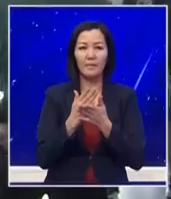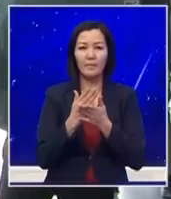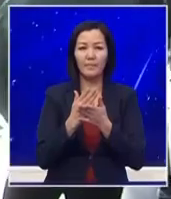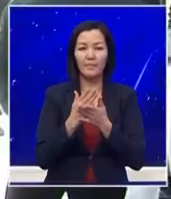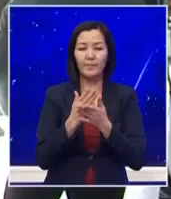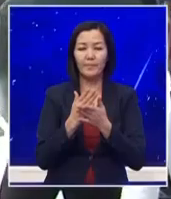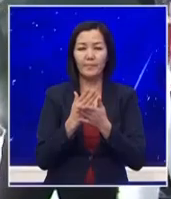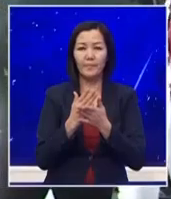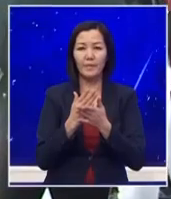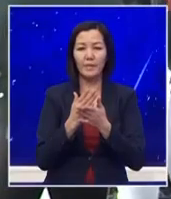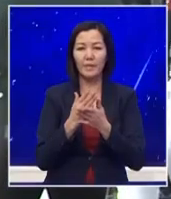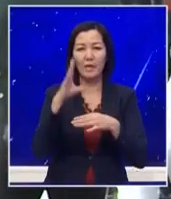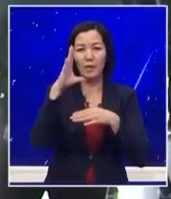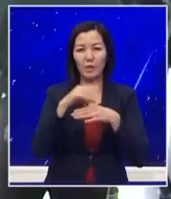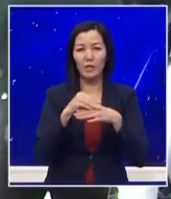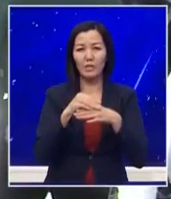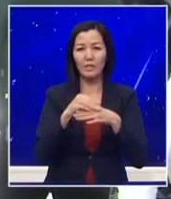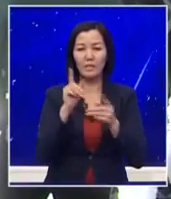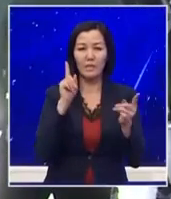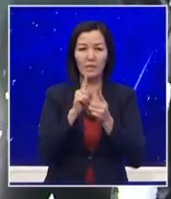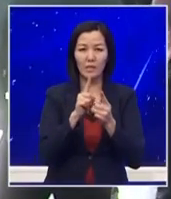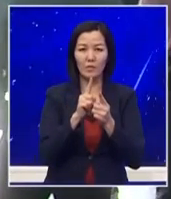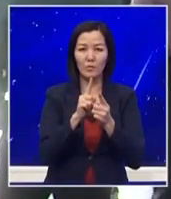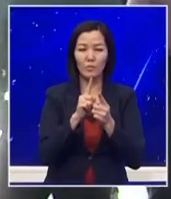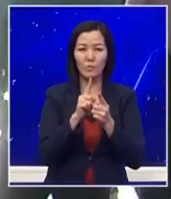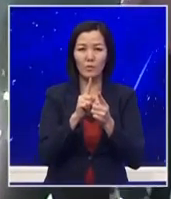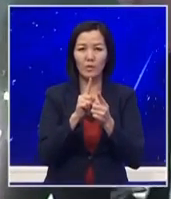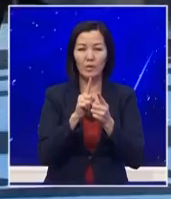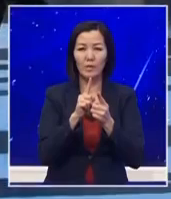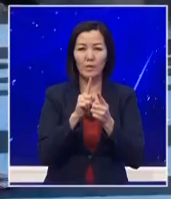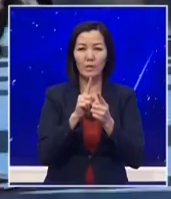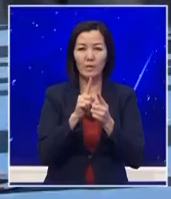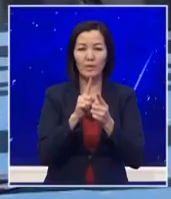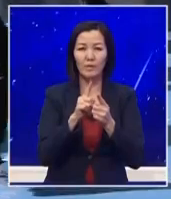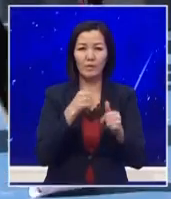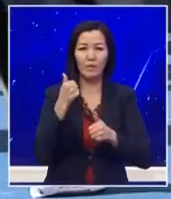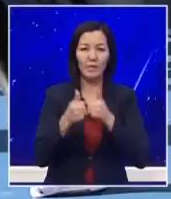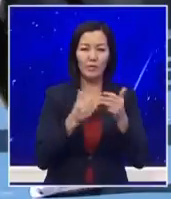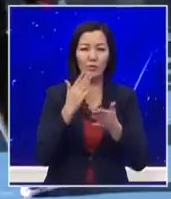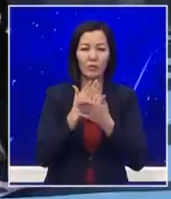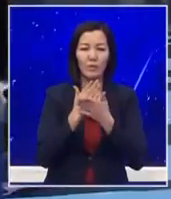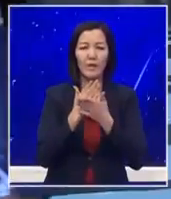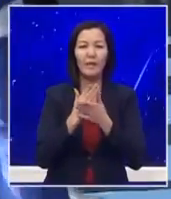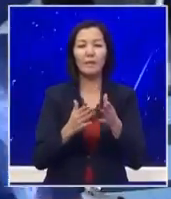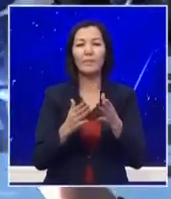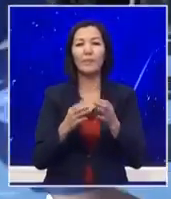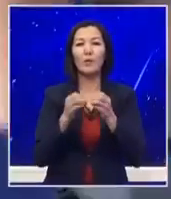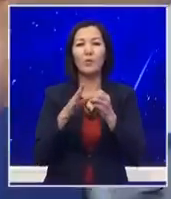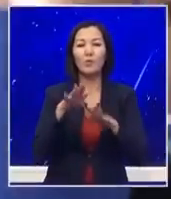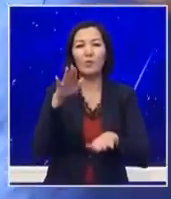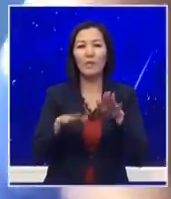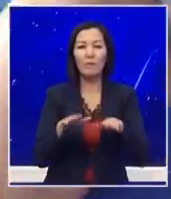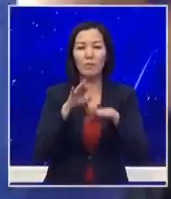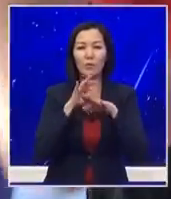қолда. Кешкісін жекпе-жек парда бірімізбен. Қазақстан чемпионаты 14 түрлі салмақ дәрежесі бойынша өтеді.